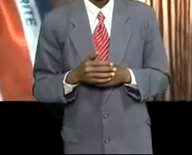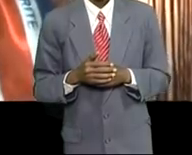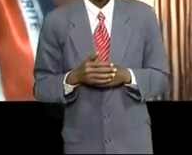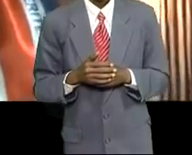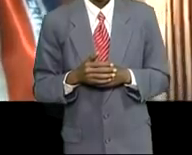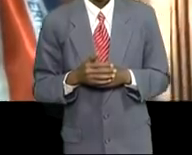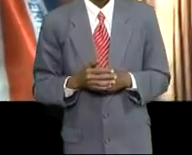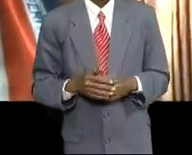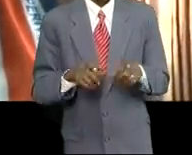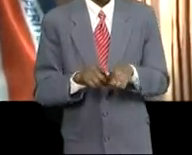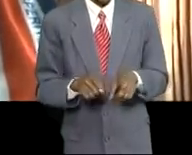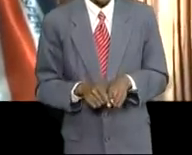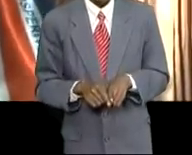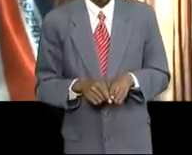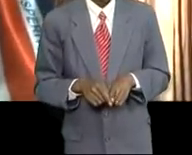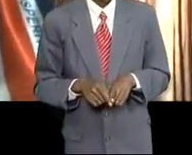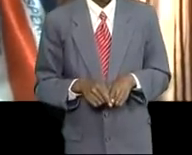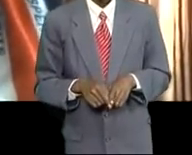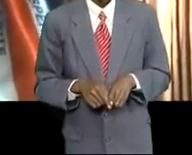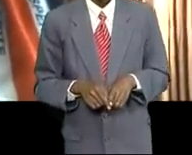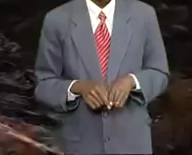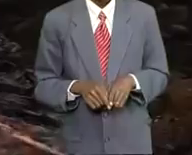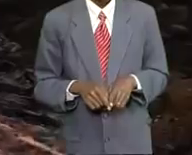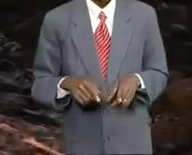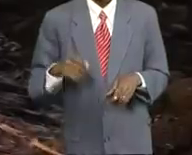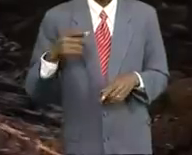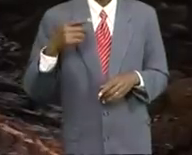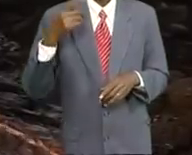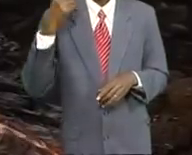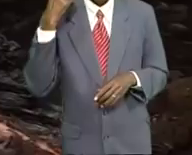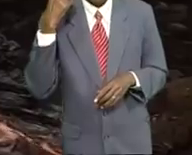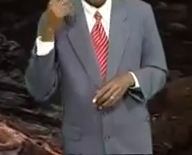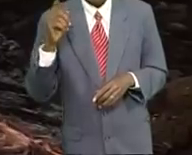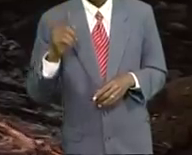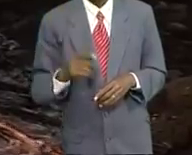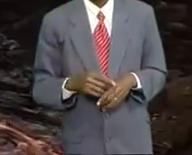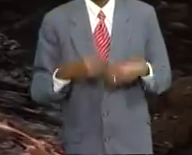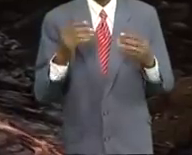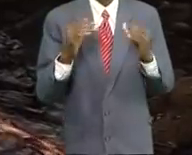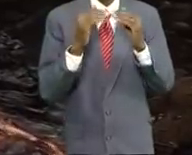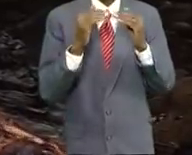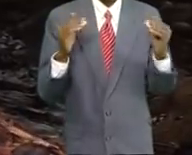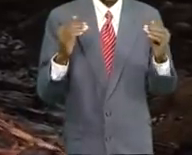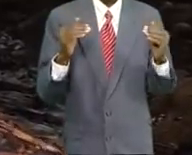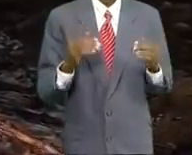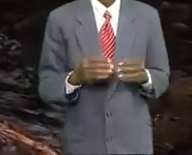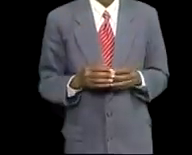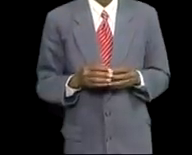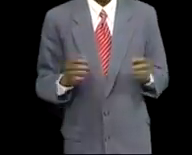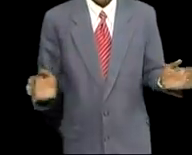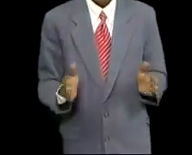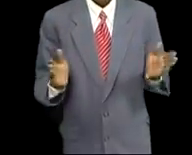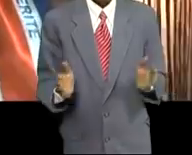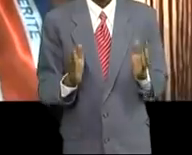envers les victimes de l'éruption volcanique du Nyiragongo à Goma et de réconfort à nos